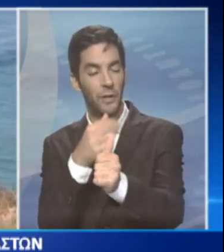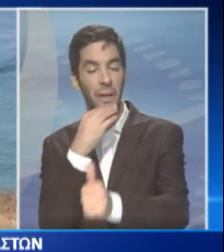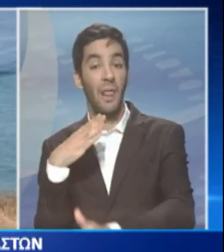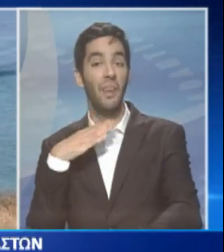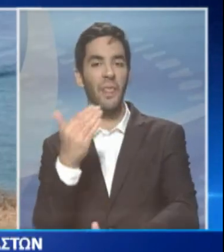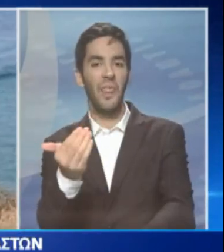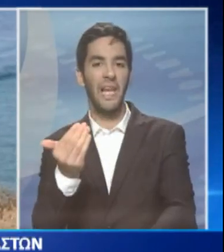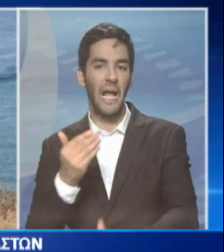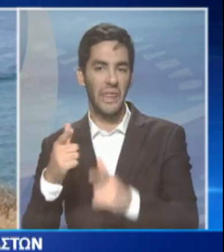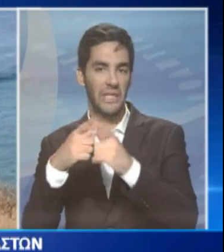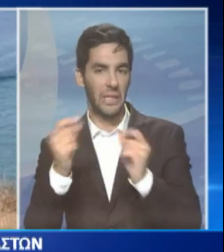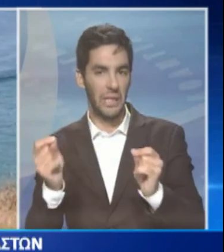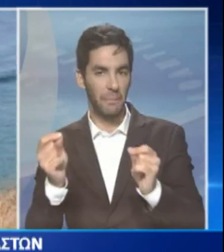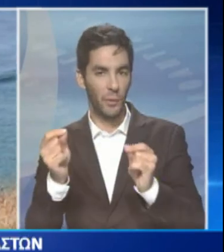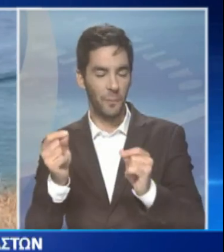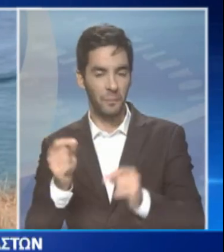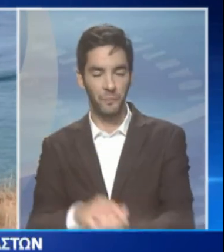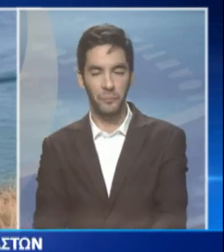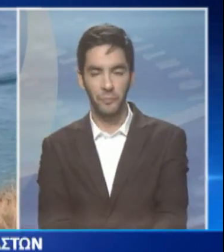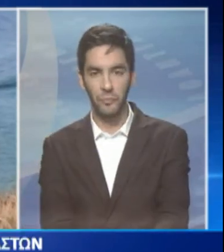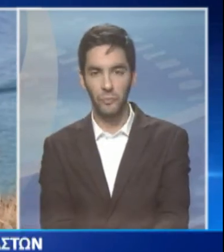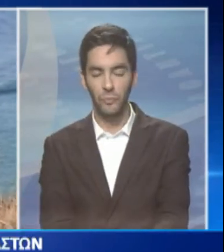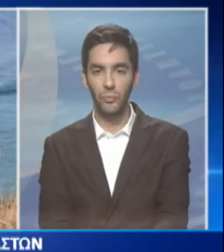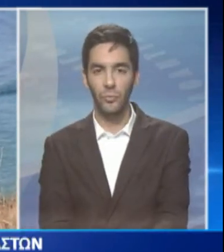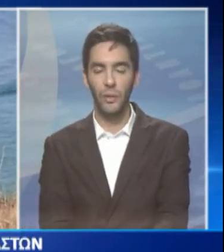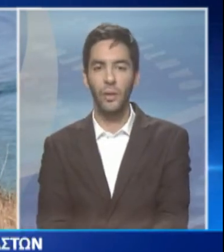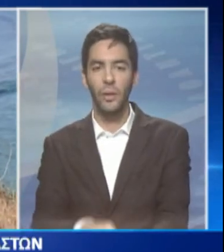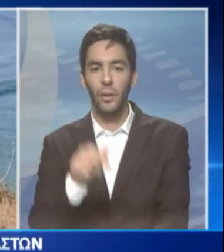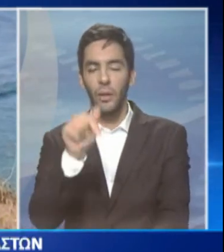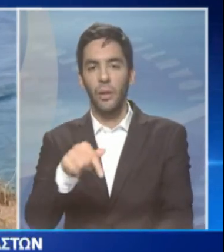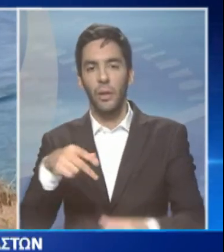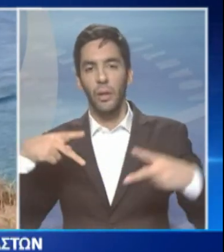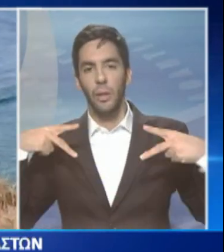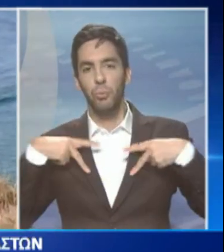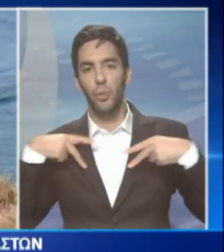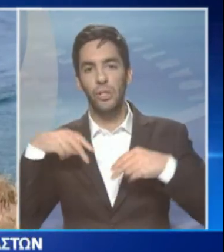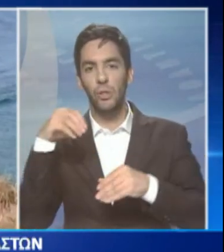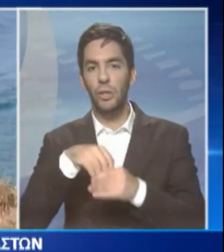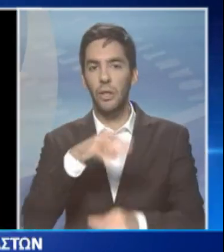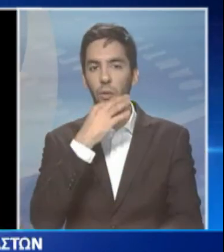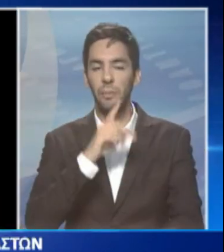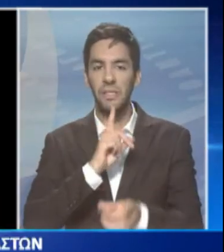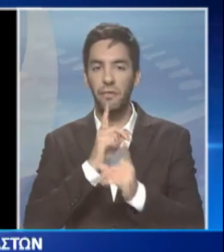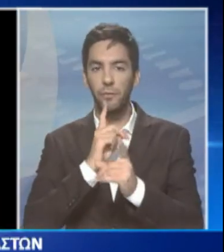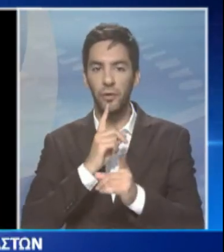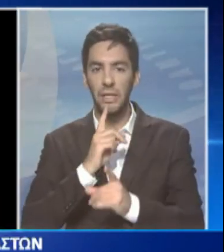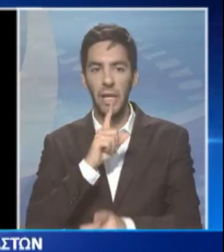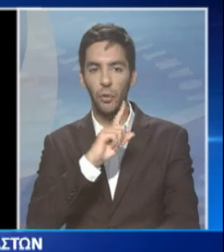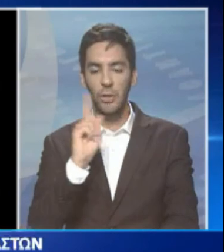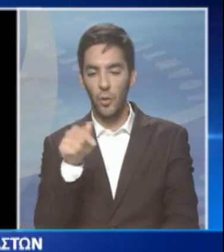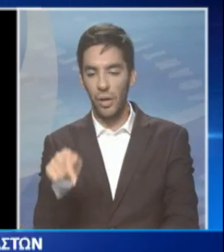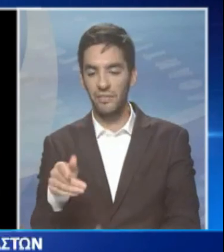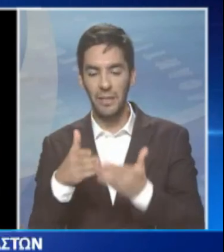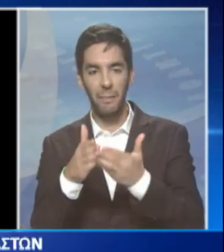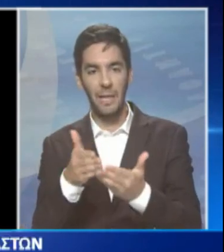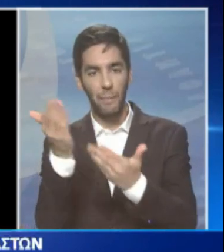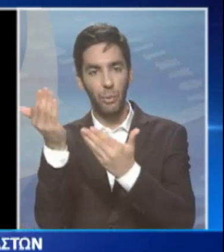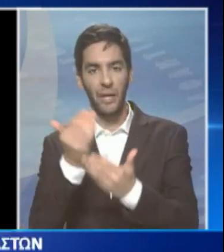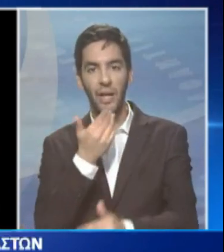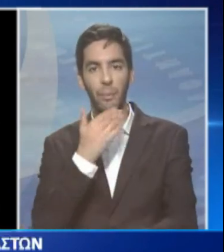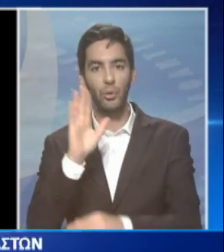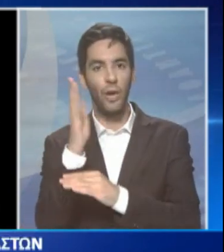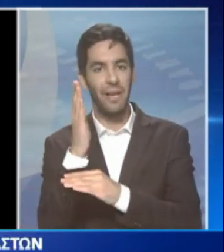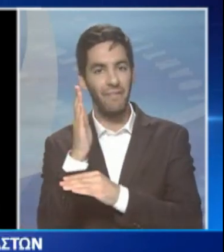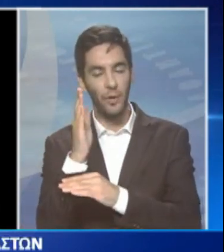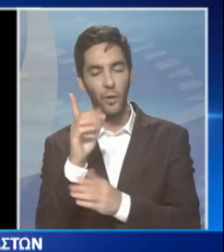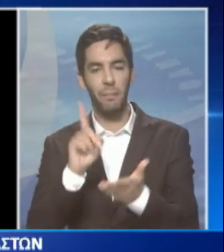αστυνομίας. Σε εξέλιξη βρίσκονται οι προσπάθειες επαναπρόωθησής τους προς τη χώρα από την οποία απέπλευσε. Χθες γύρω στα μεσάνυχτα παραδόθηκαν